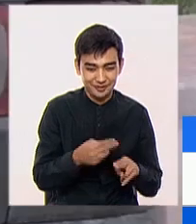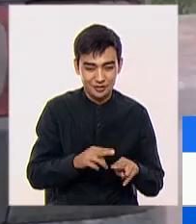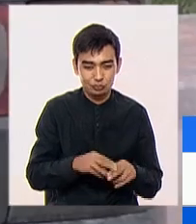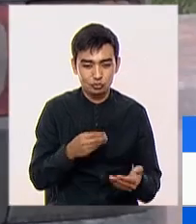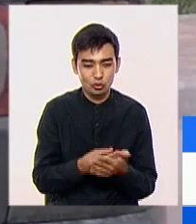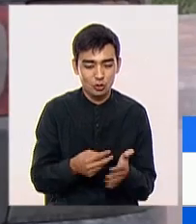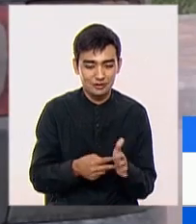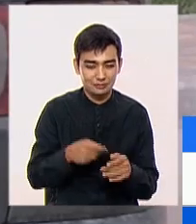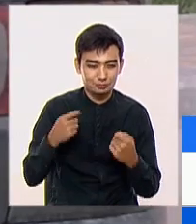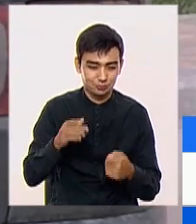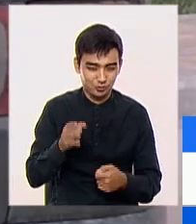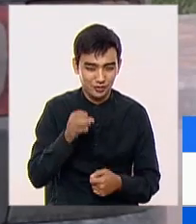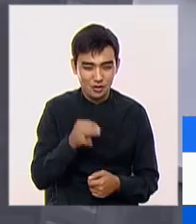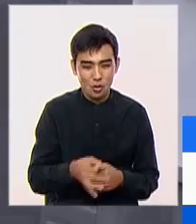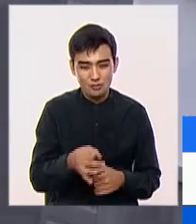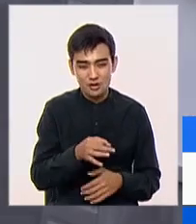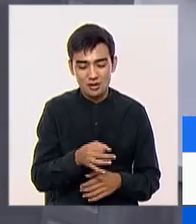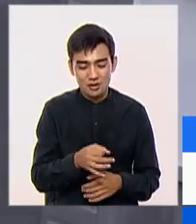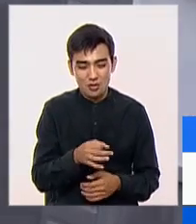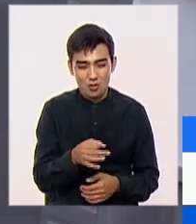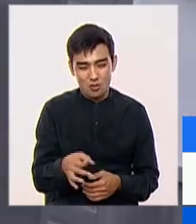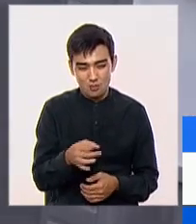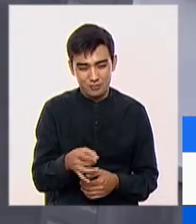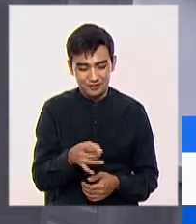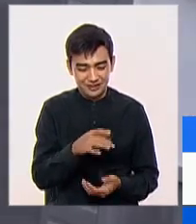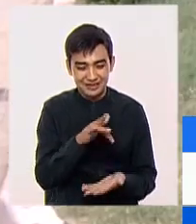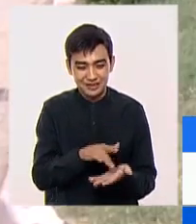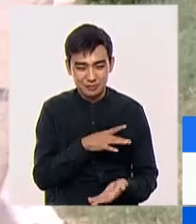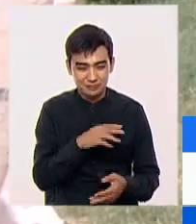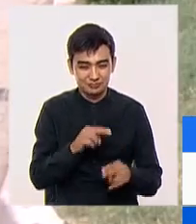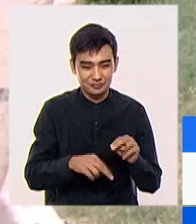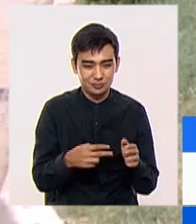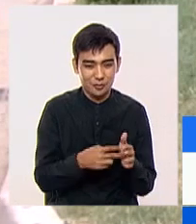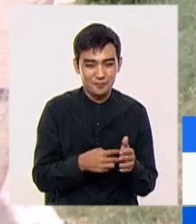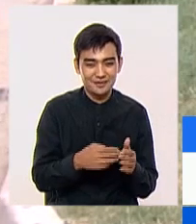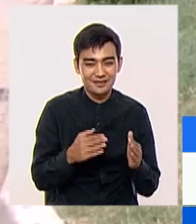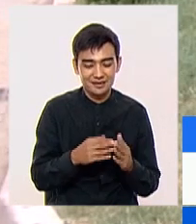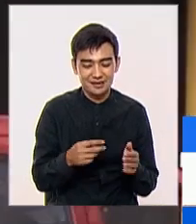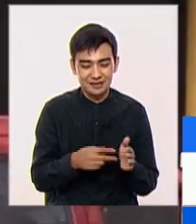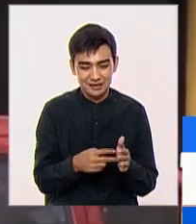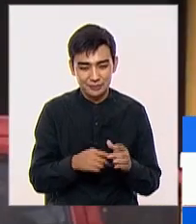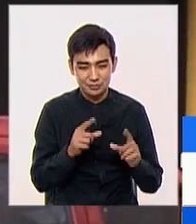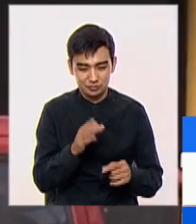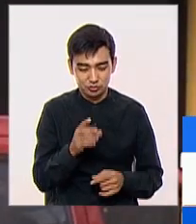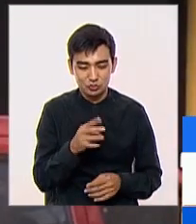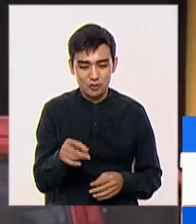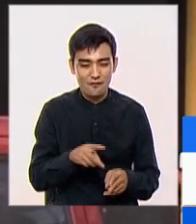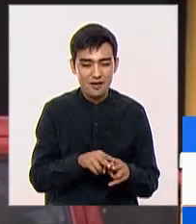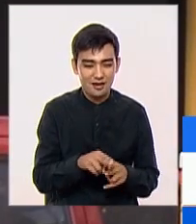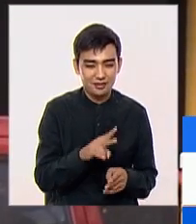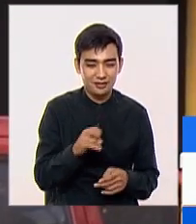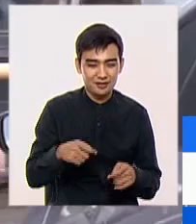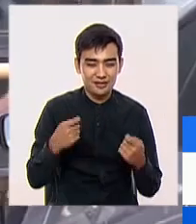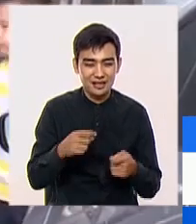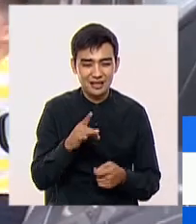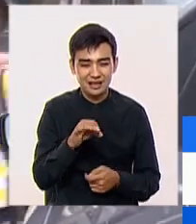Сарапшылар болса, жақында облыс орталығы болған қалаларда құны негізсіз көтерілген үй бағасы арзандайды деп отыр. Бірақ бұл нарыққа әсер етпейді, ал